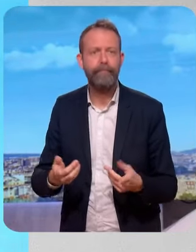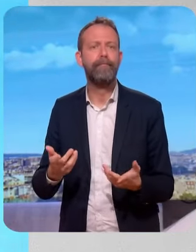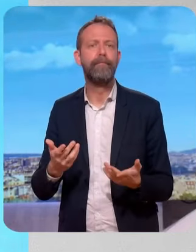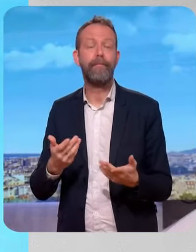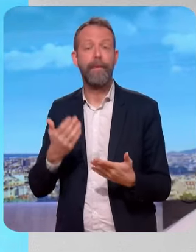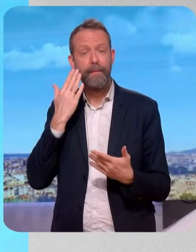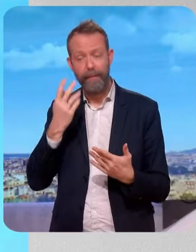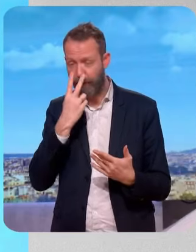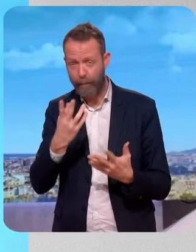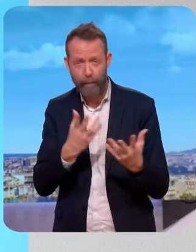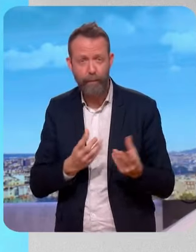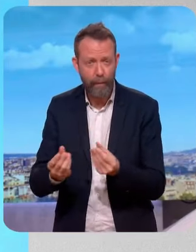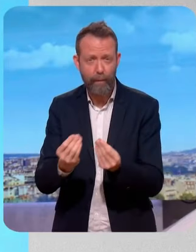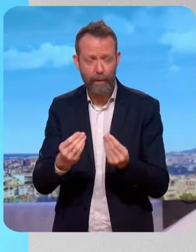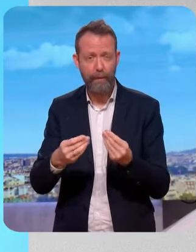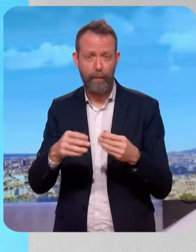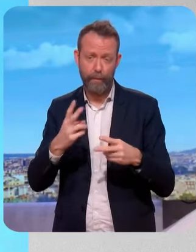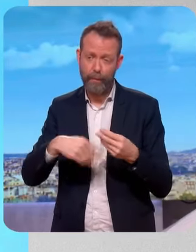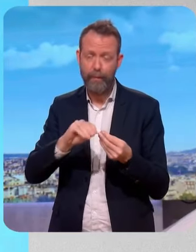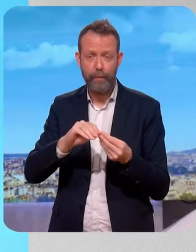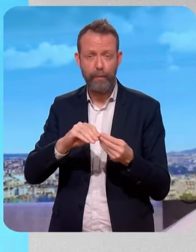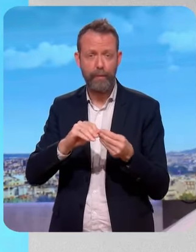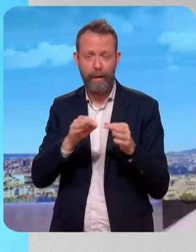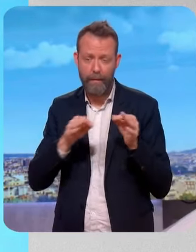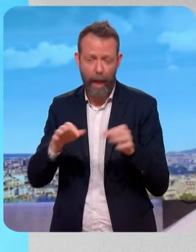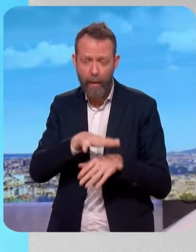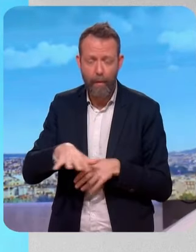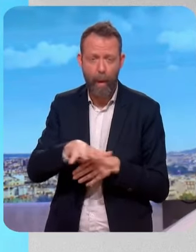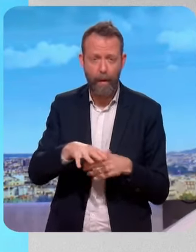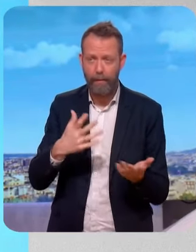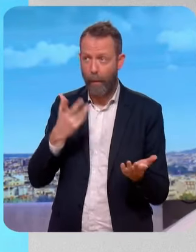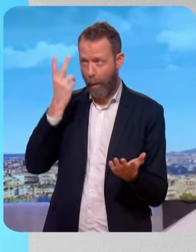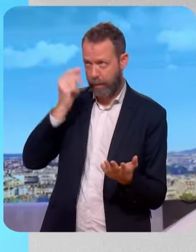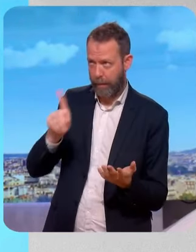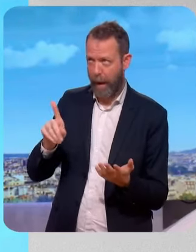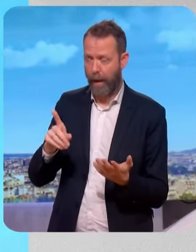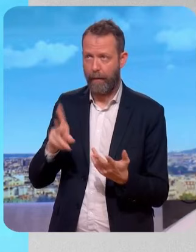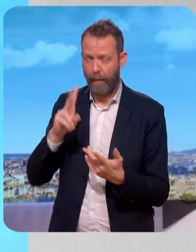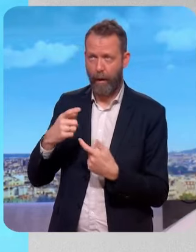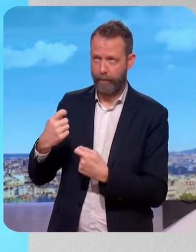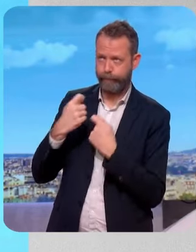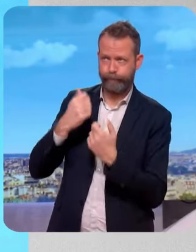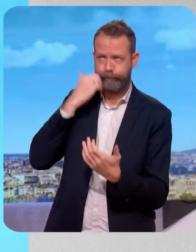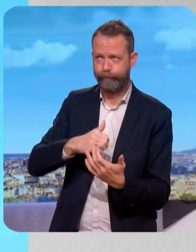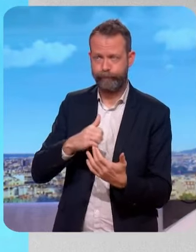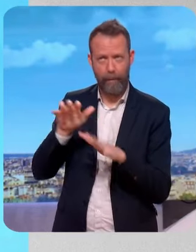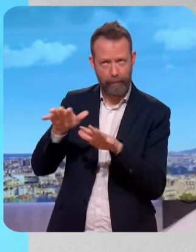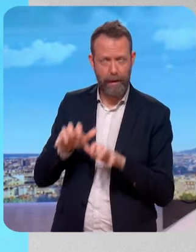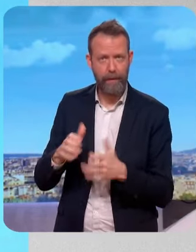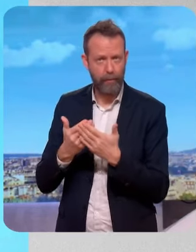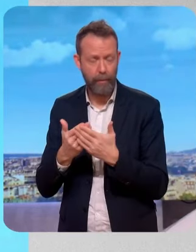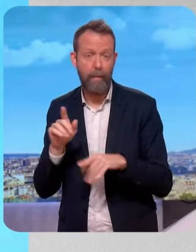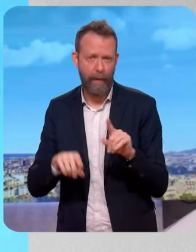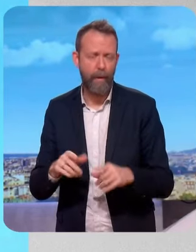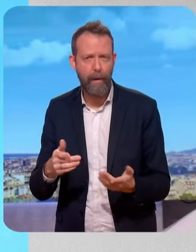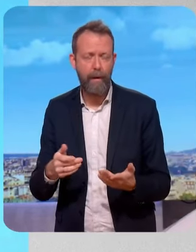une population dans des territoires qui ne comprend plus, qui est, entre guillemets, emmerdée par l'administration parfois, il